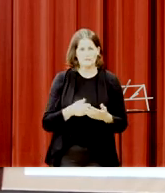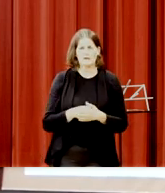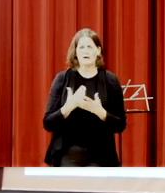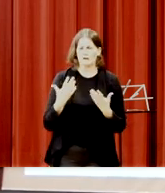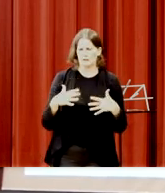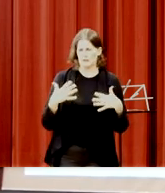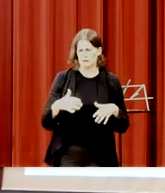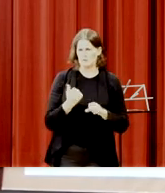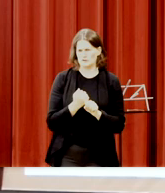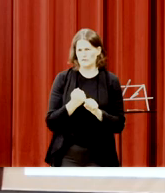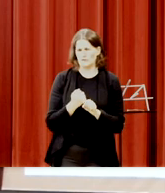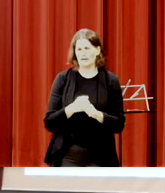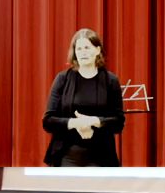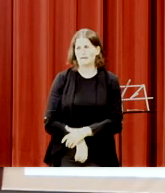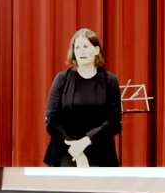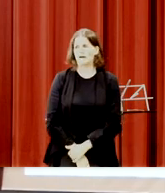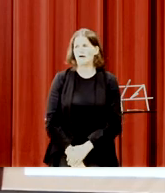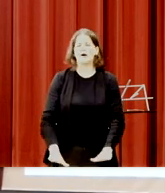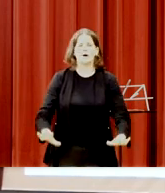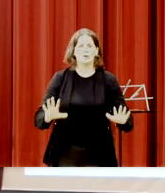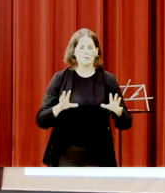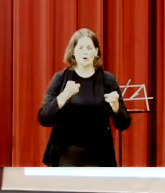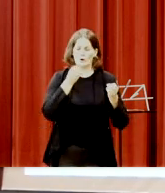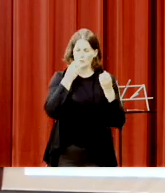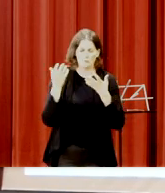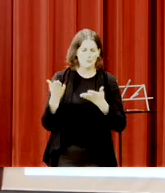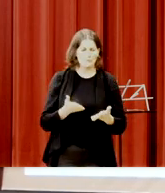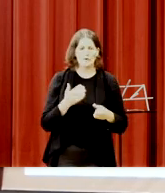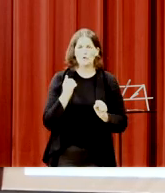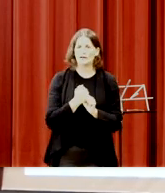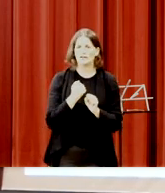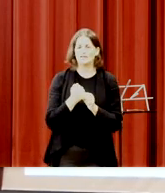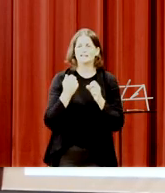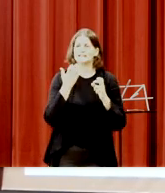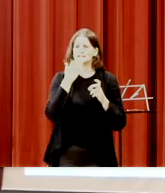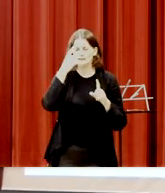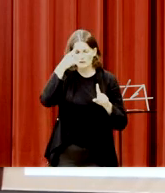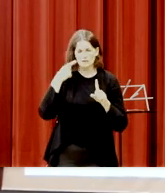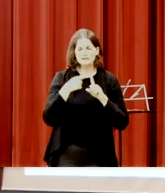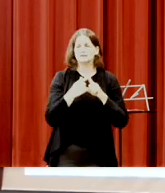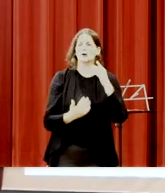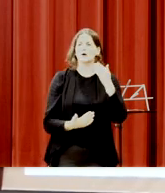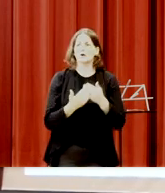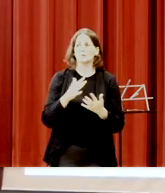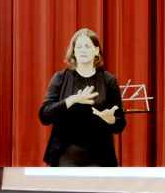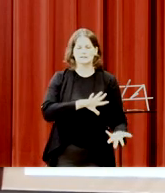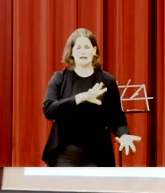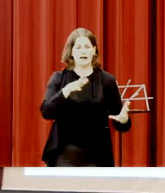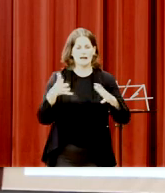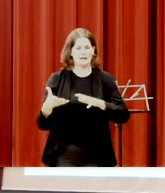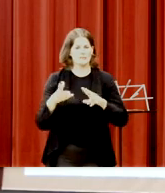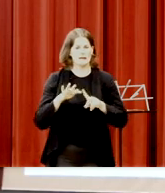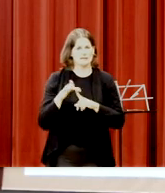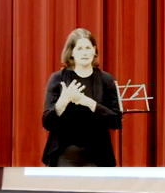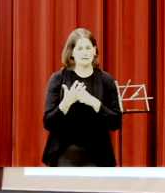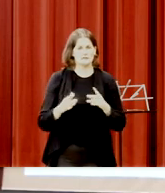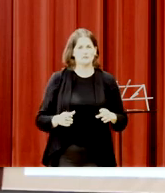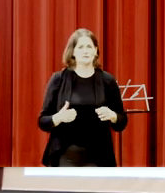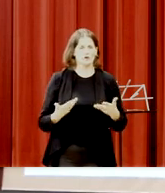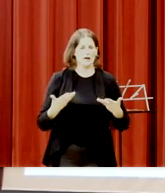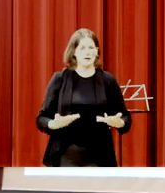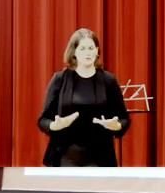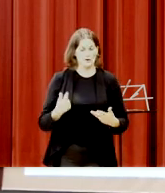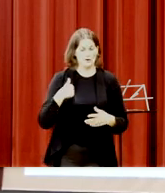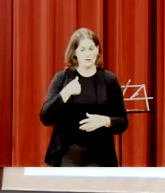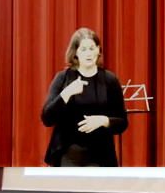situació actual. Com a rector no puc dir altra cosa que celebrar aquest gran problema, que com he dit abans, crec que no